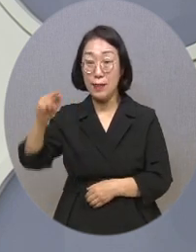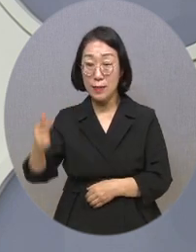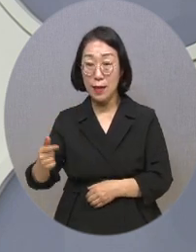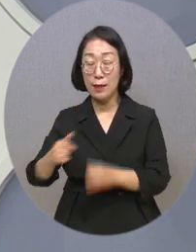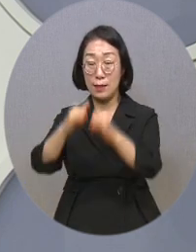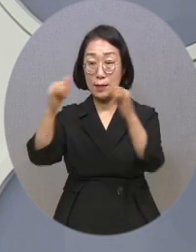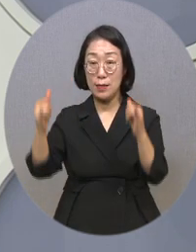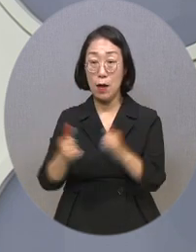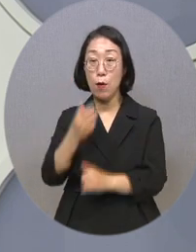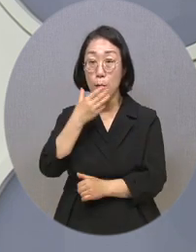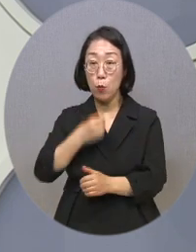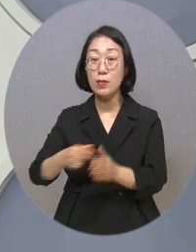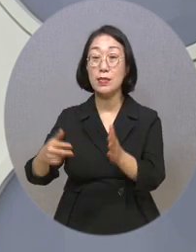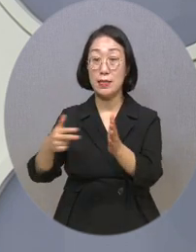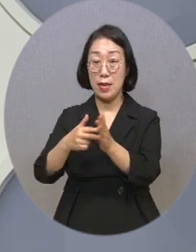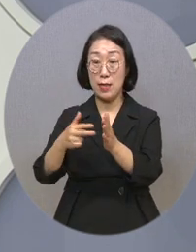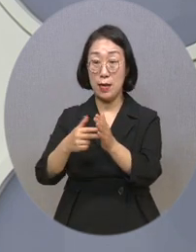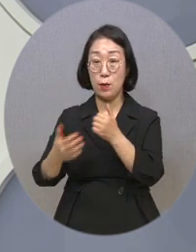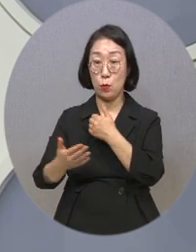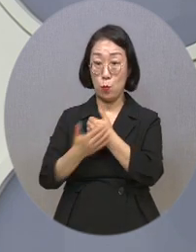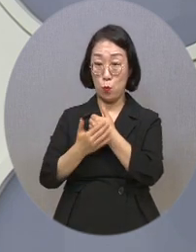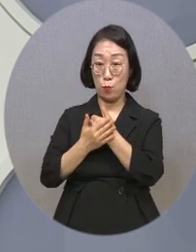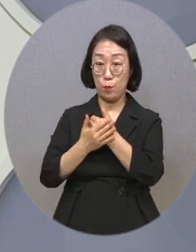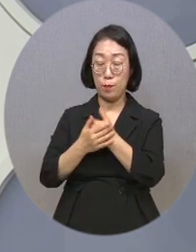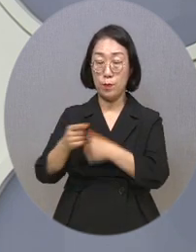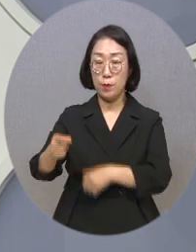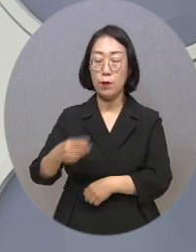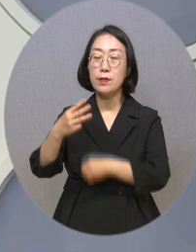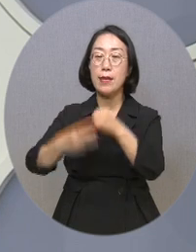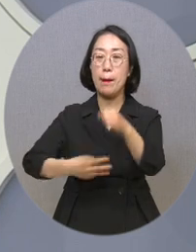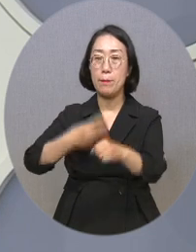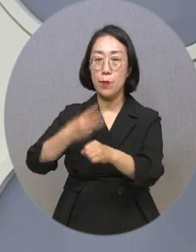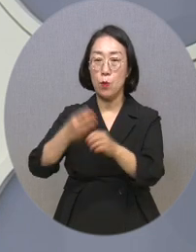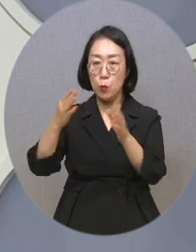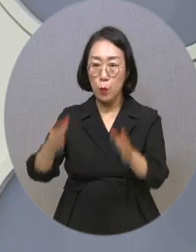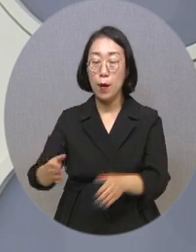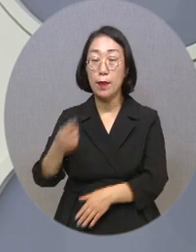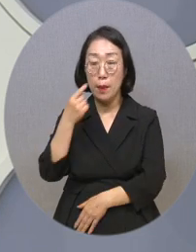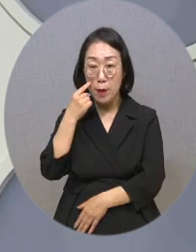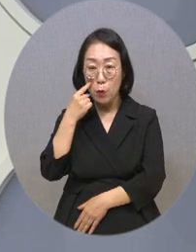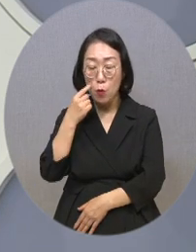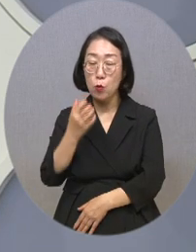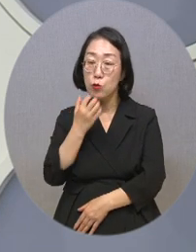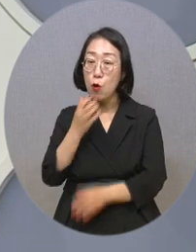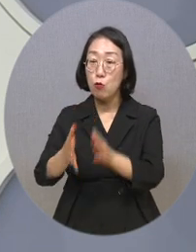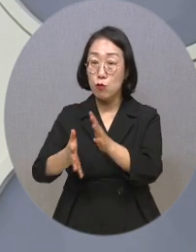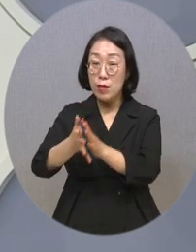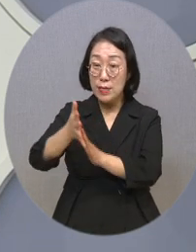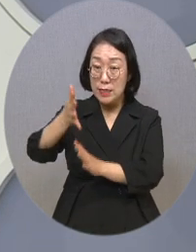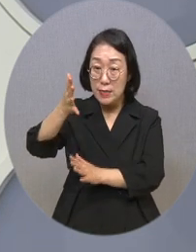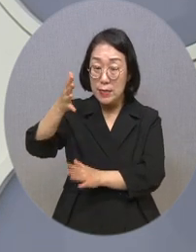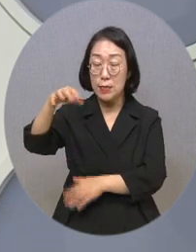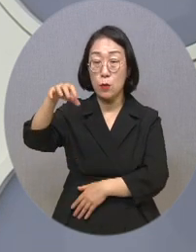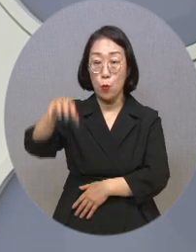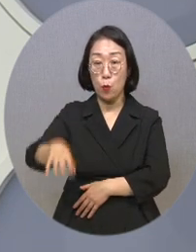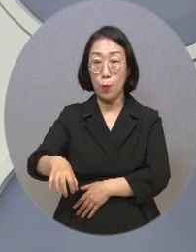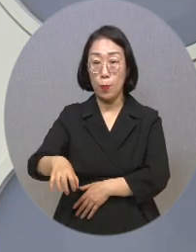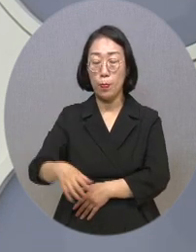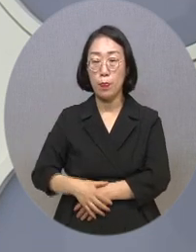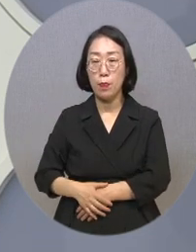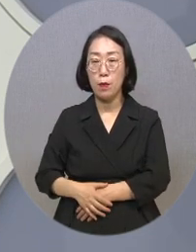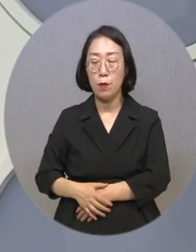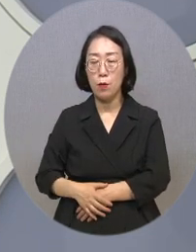사회복지재단의 그 후원을 받아가지고 한 3년 동안 그걸 했고요. 네. 서울시랑 또 저기 서울시를